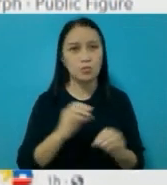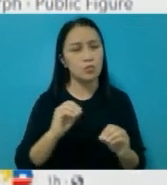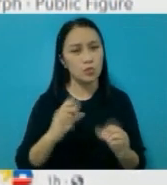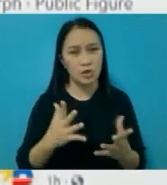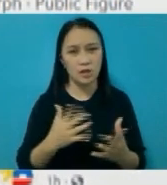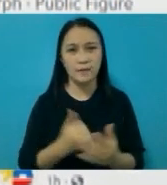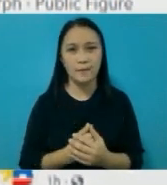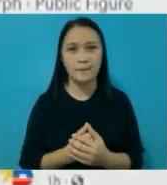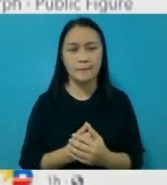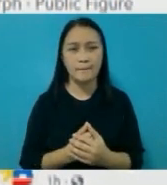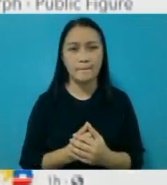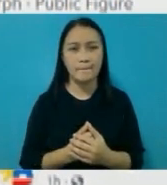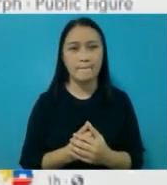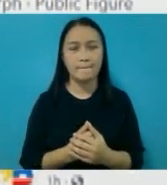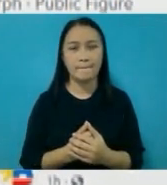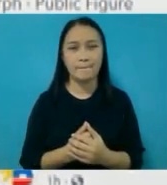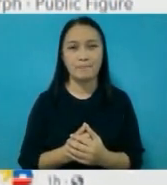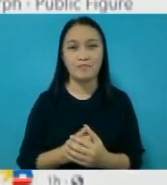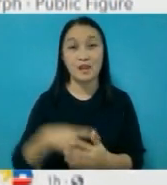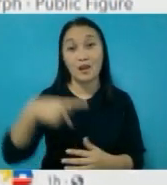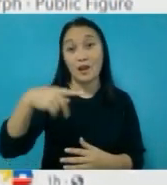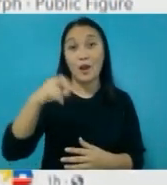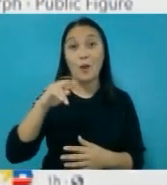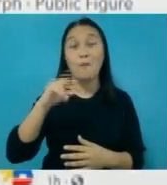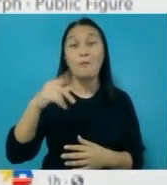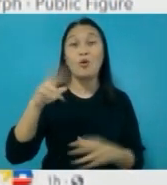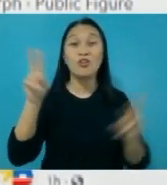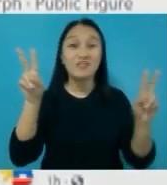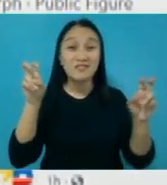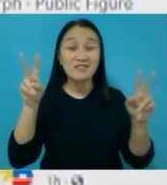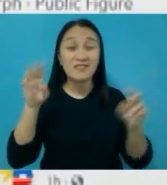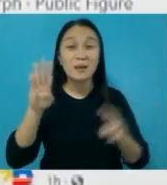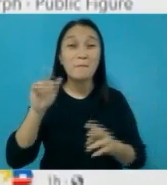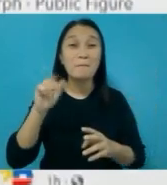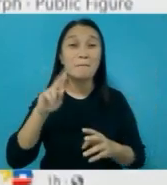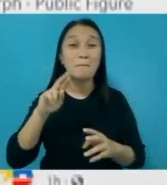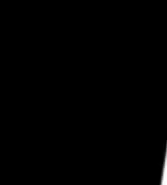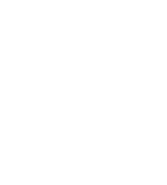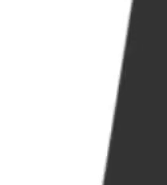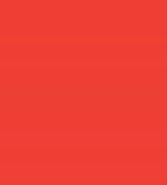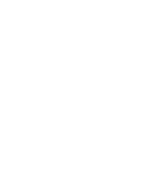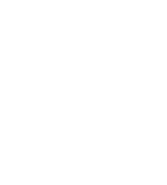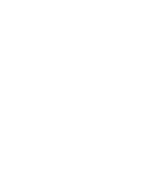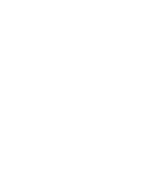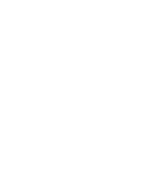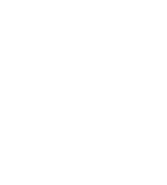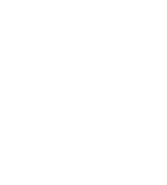scam na si Janet Napoles. Tuloy ang kaso laban sa kanya.